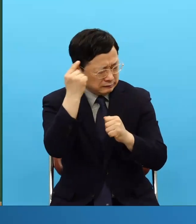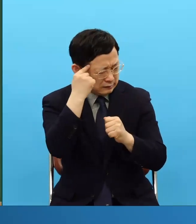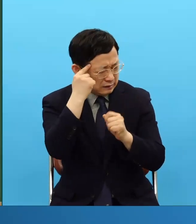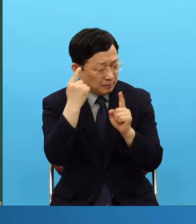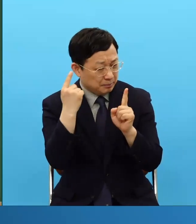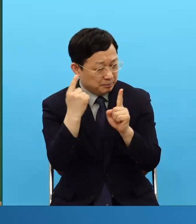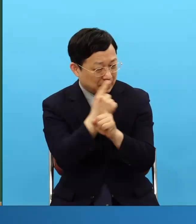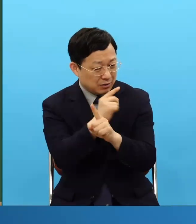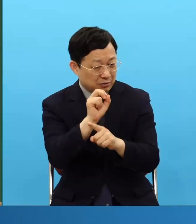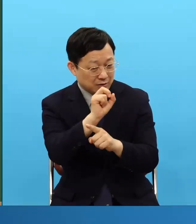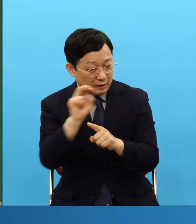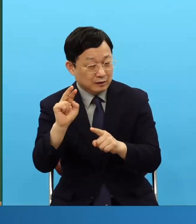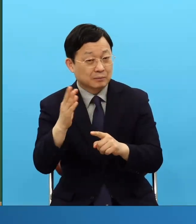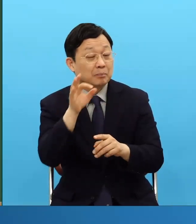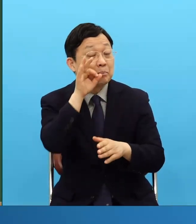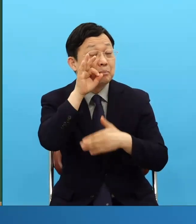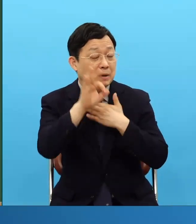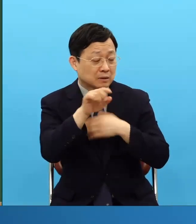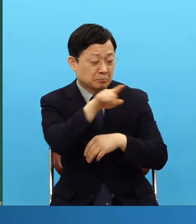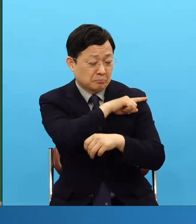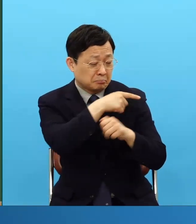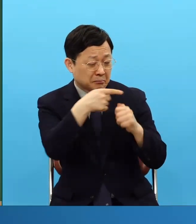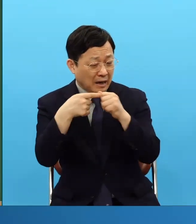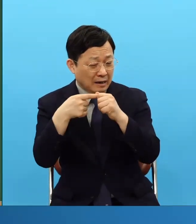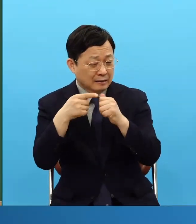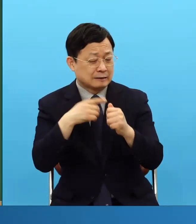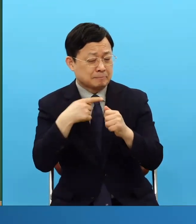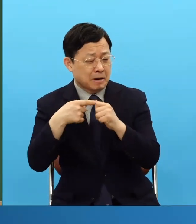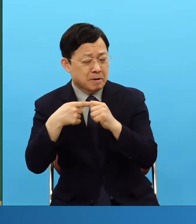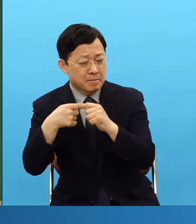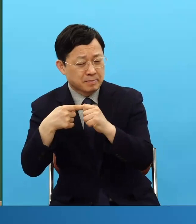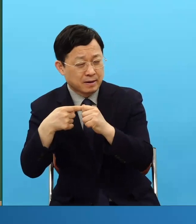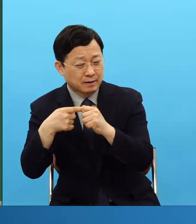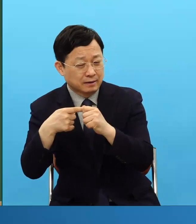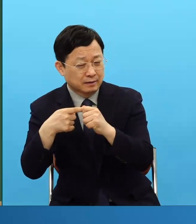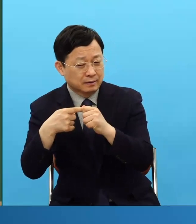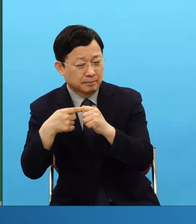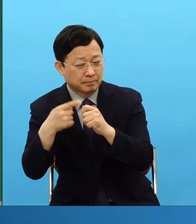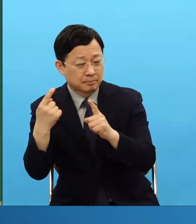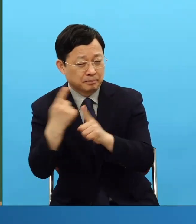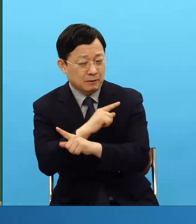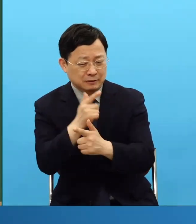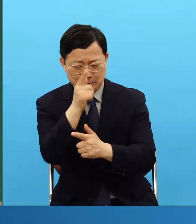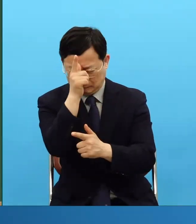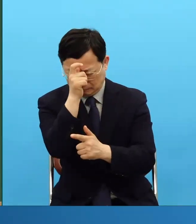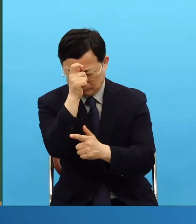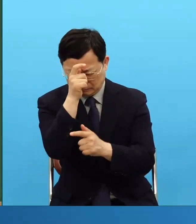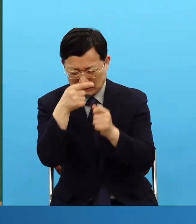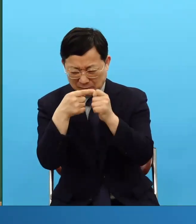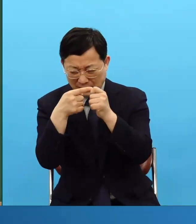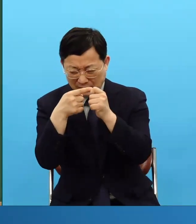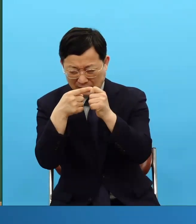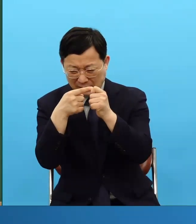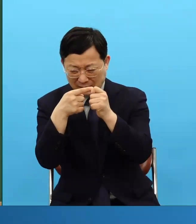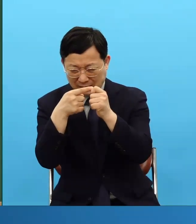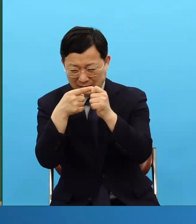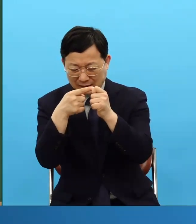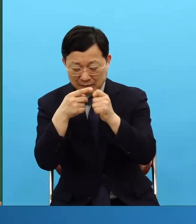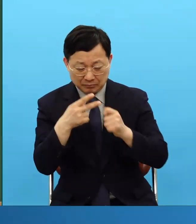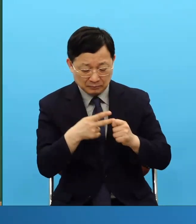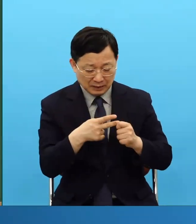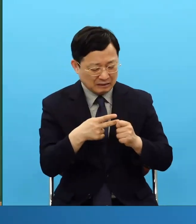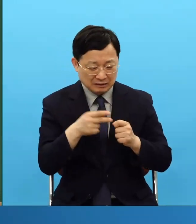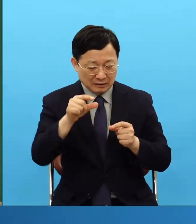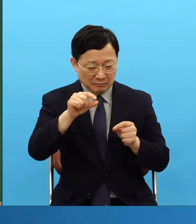don't change the priority, you end up like this. Genesis 3:6 and 11. 아무리 믿는 사람이라도 우선순위를 안 바꾸면